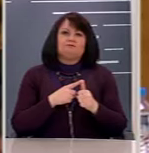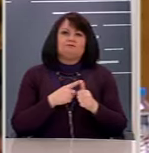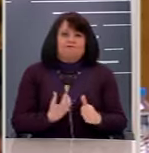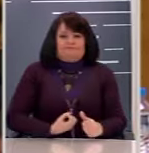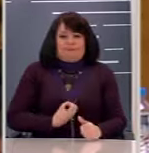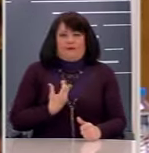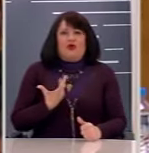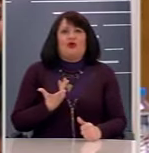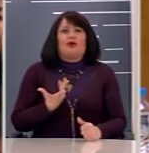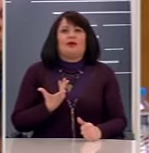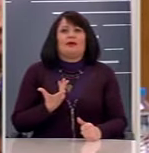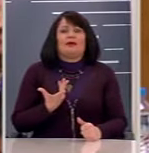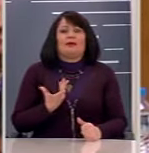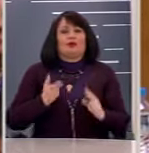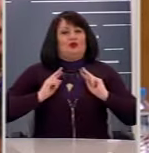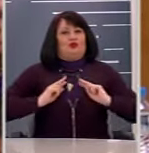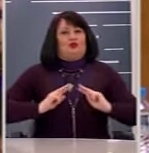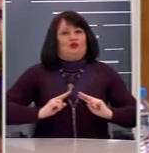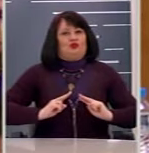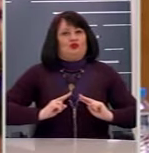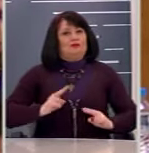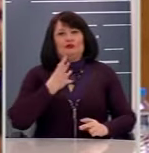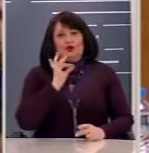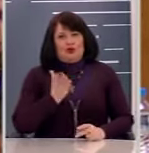αισθάνομαι πολύ μεγάλη ικανοποίηση γιατί